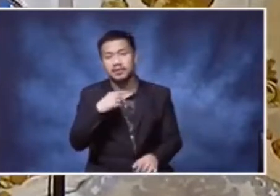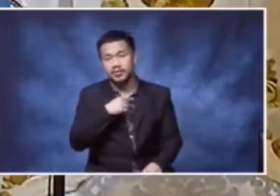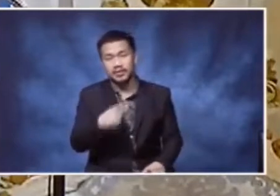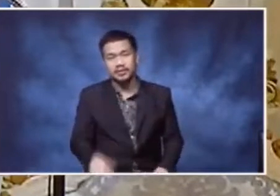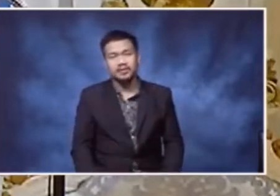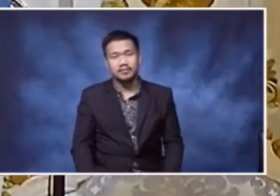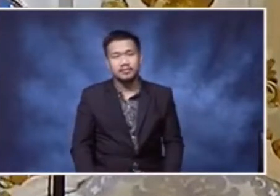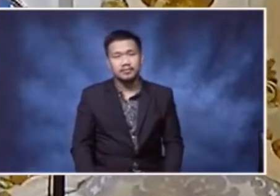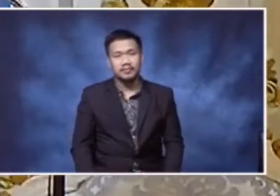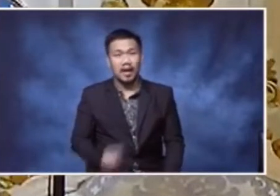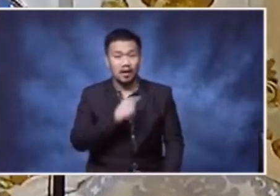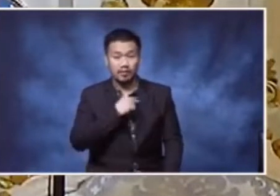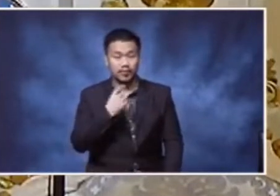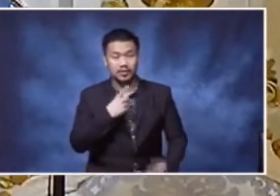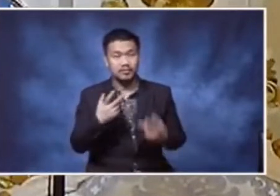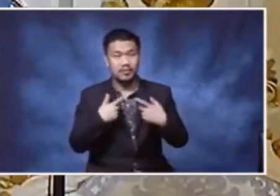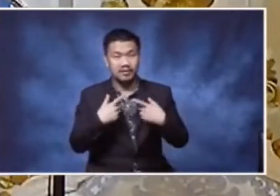kaming pulpito.